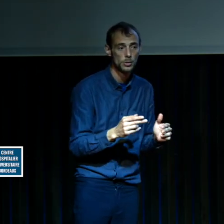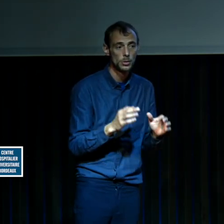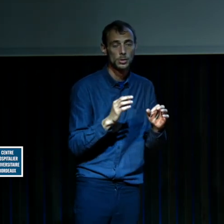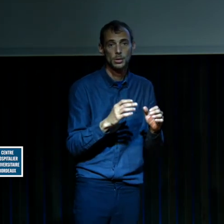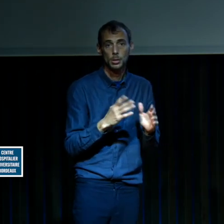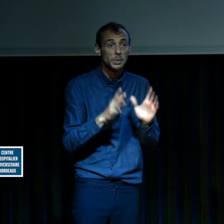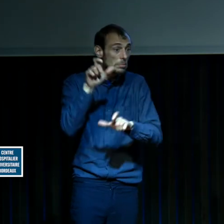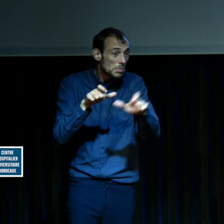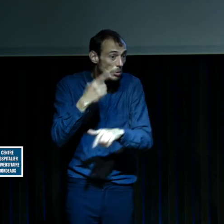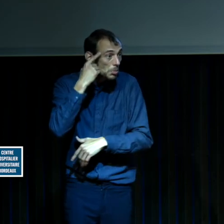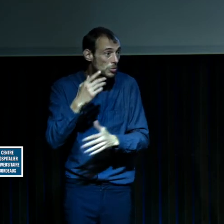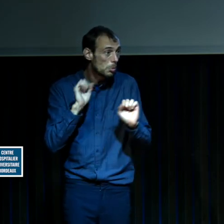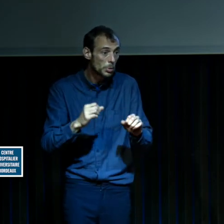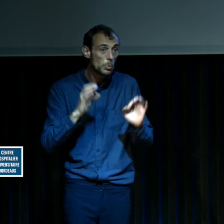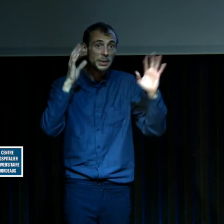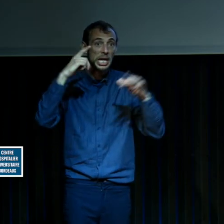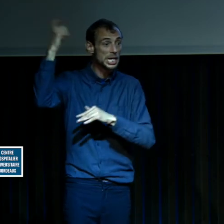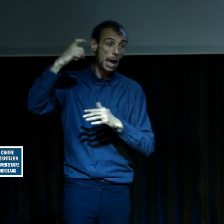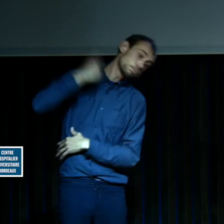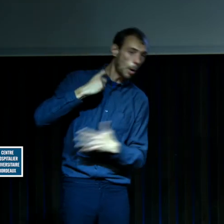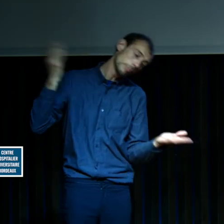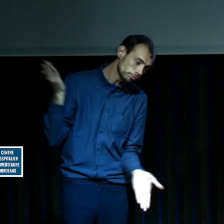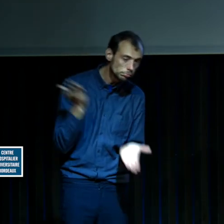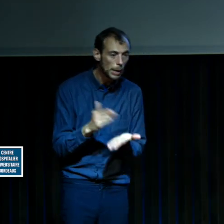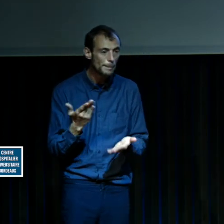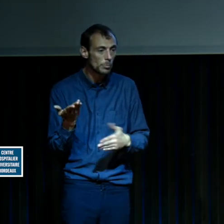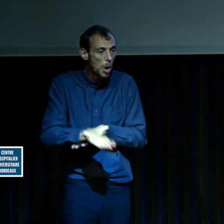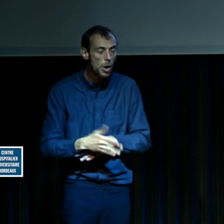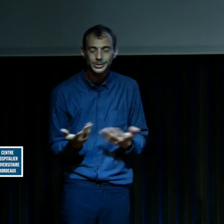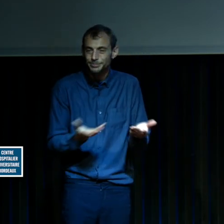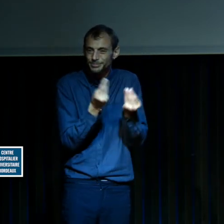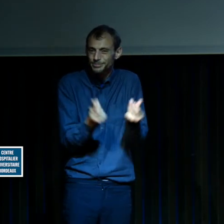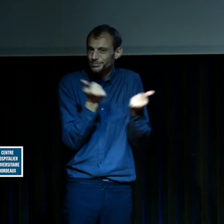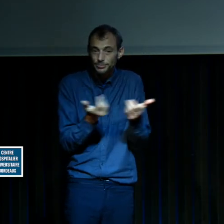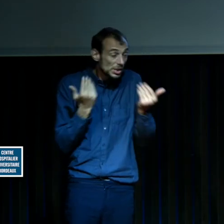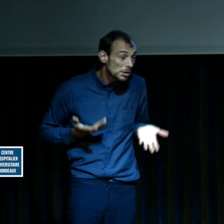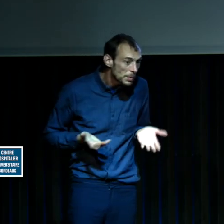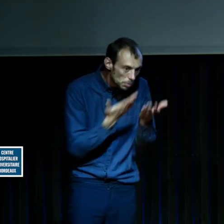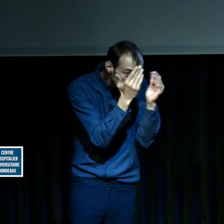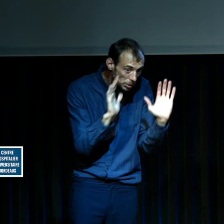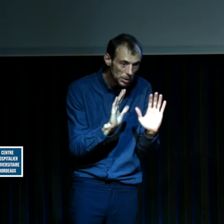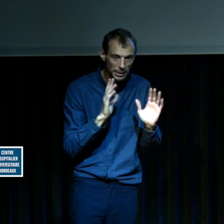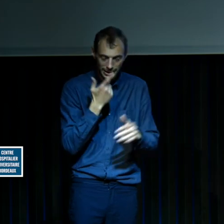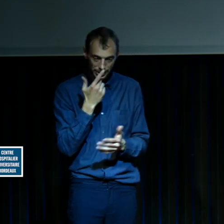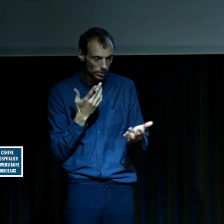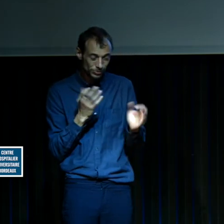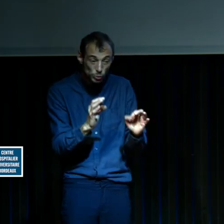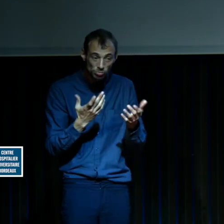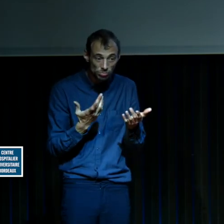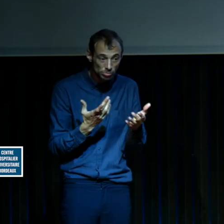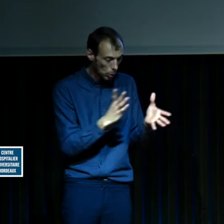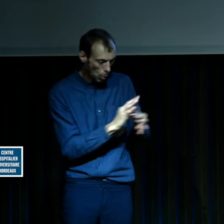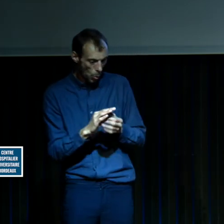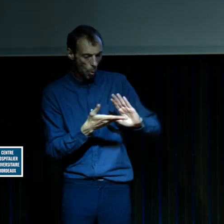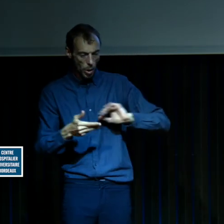AVC? Je sais pas, mais toujours est-il que je trouve qu'il n'y a pas assez de relais. Et moi, quand ça m'est arrivé, je trouvais qu'il y avait très